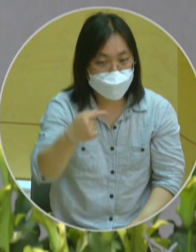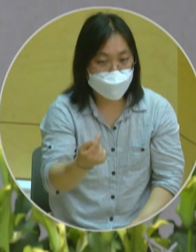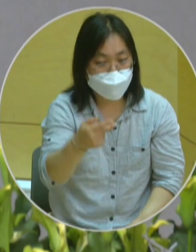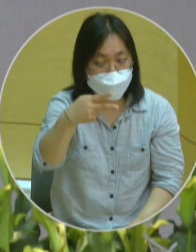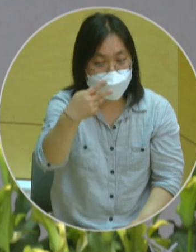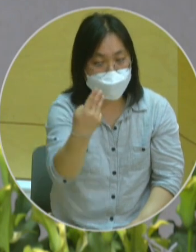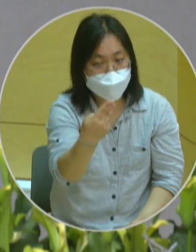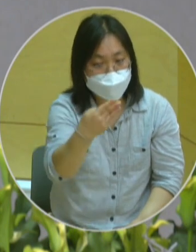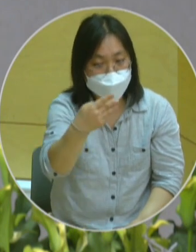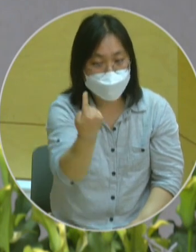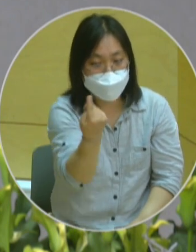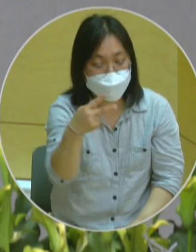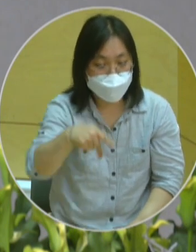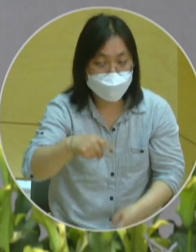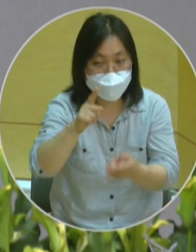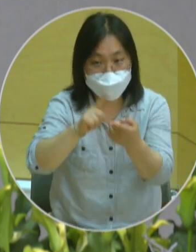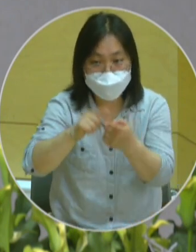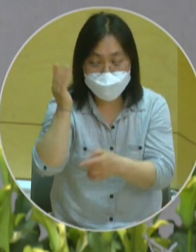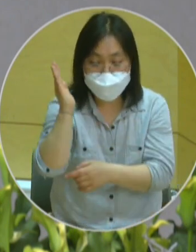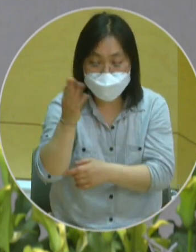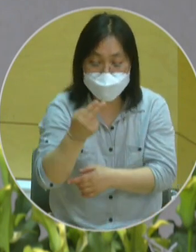얘기는 한마디도 나오지 않습니다.